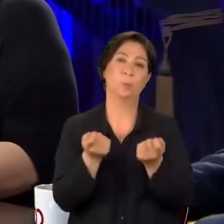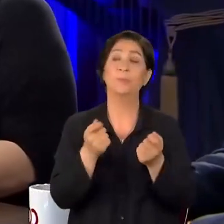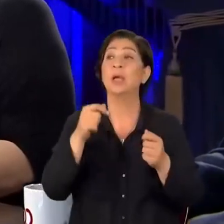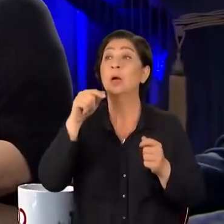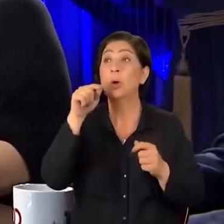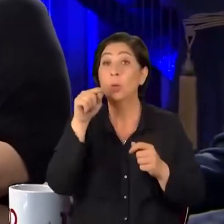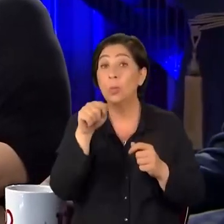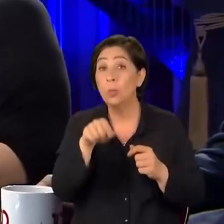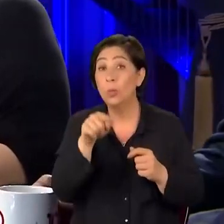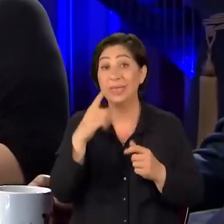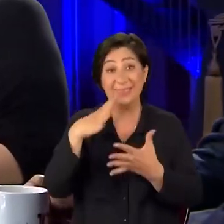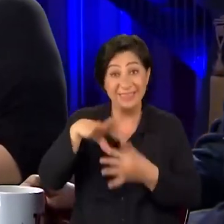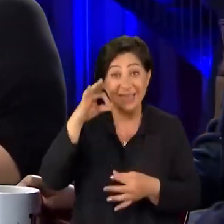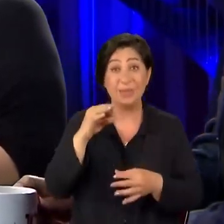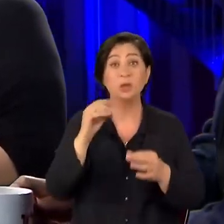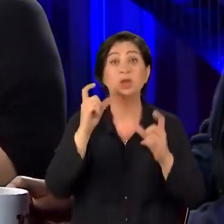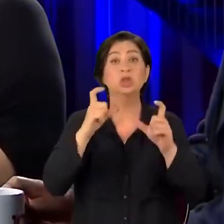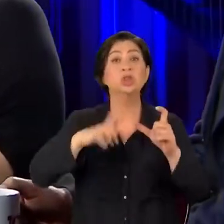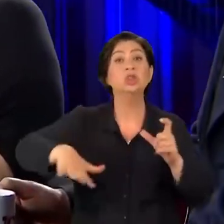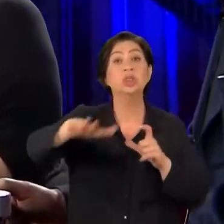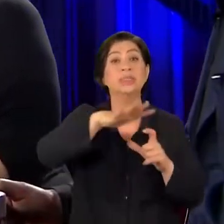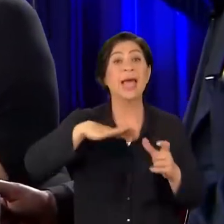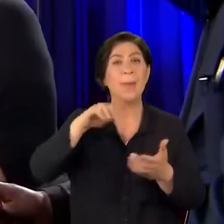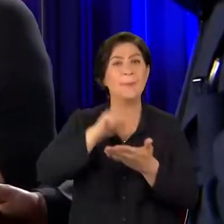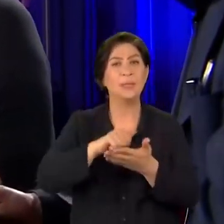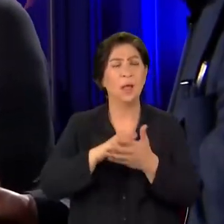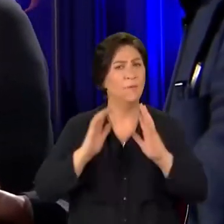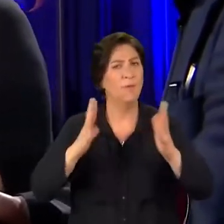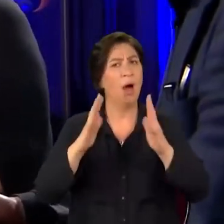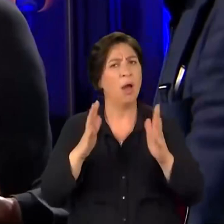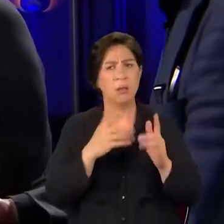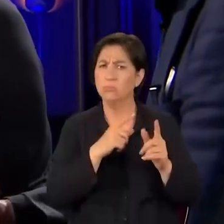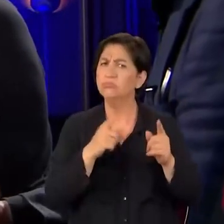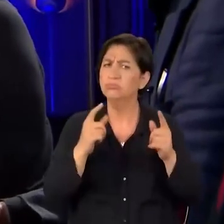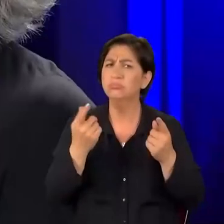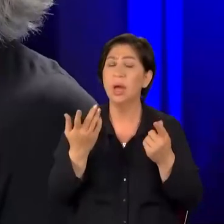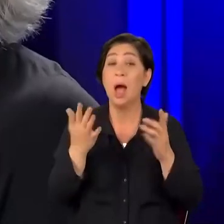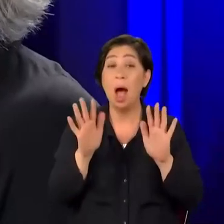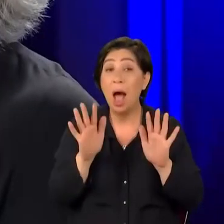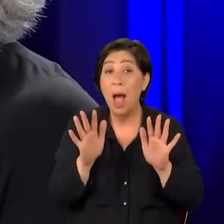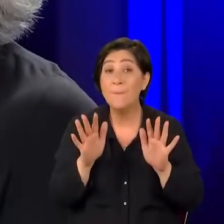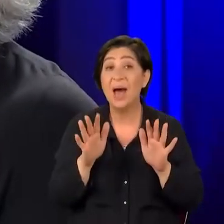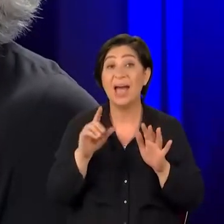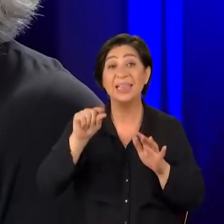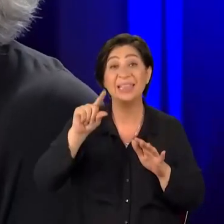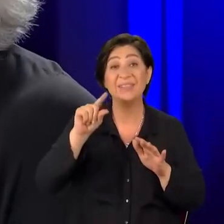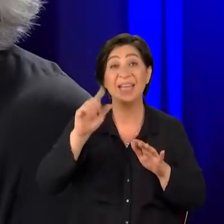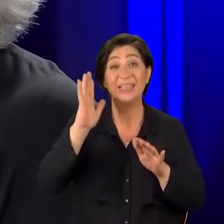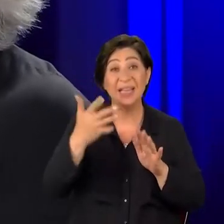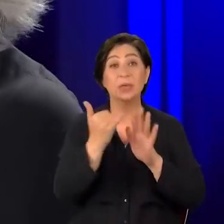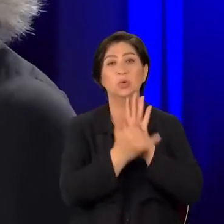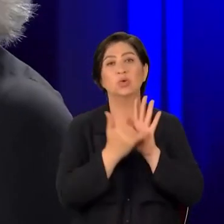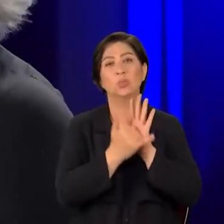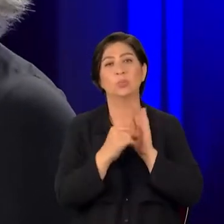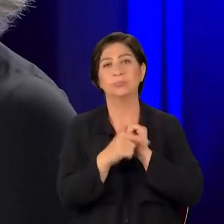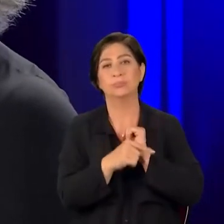insanların sosyal medyada şeyleri var mı? Yani aktifler tabii ki ya, bu genç kuşağın, ama onlar Twitter'dan